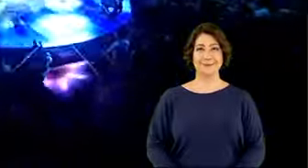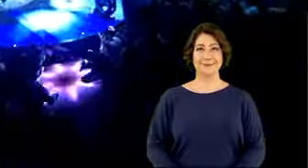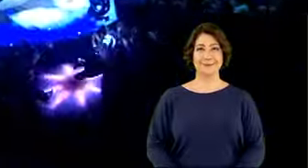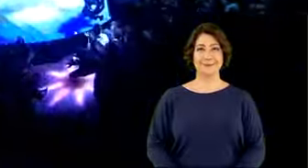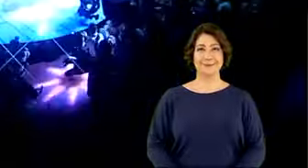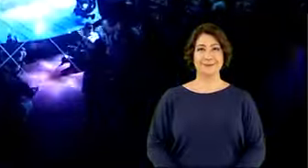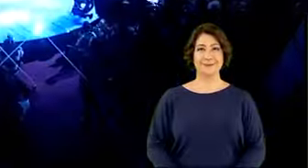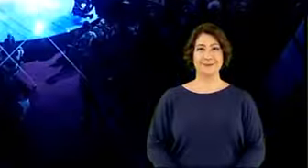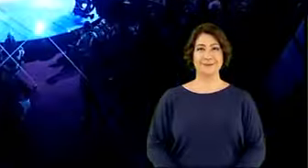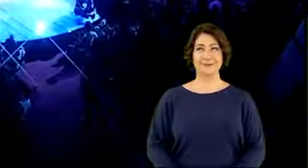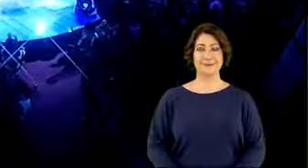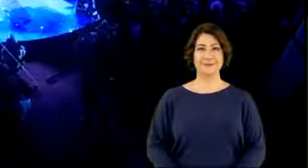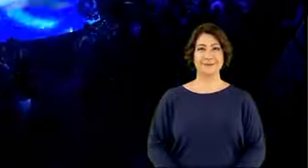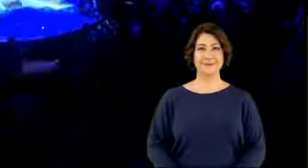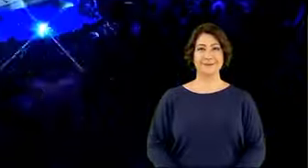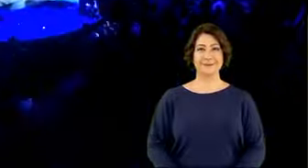Teşekkürler.